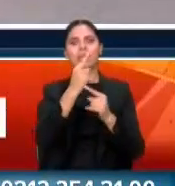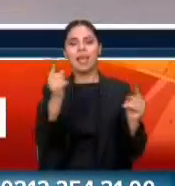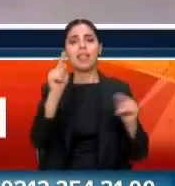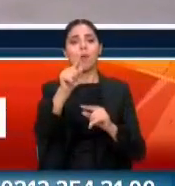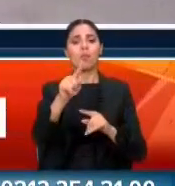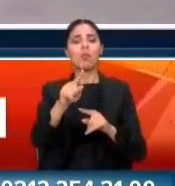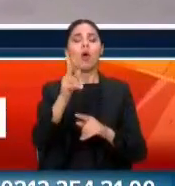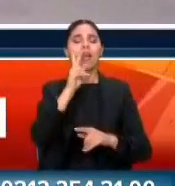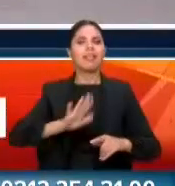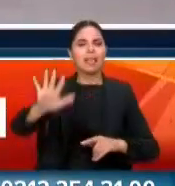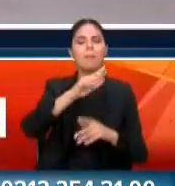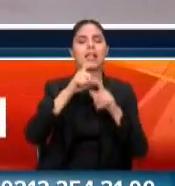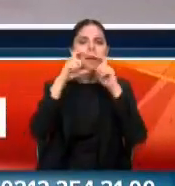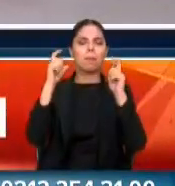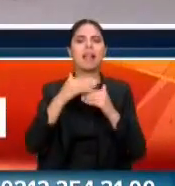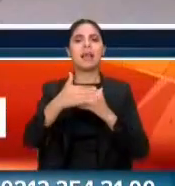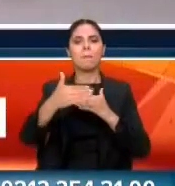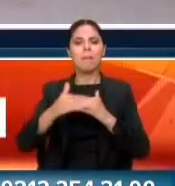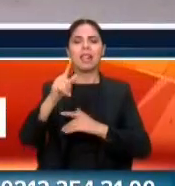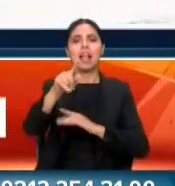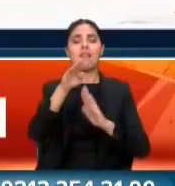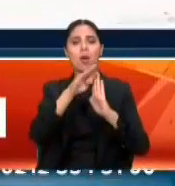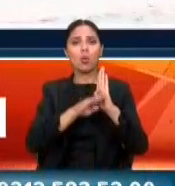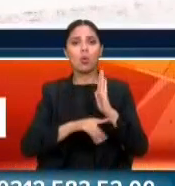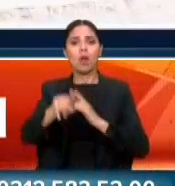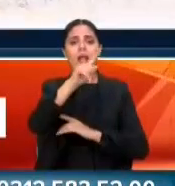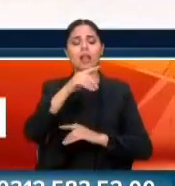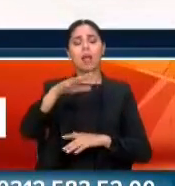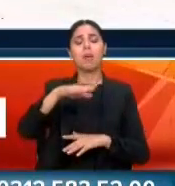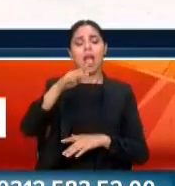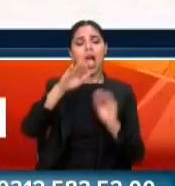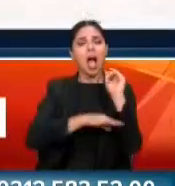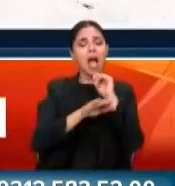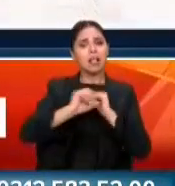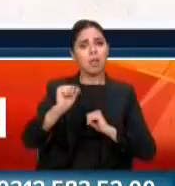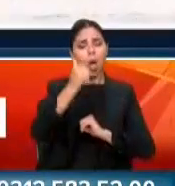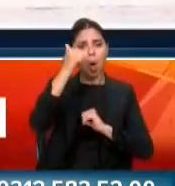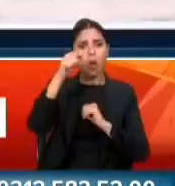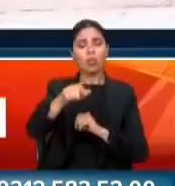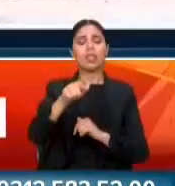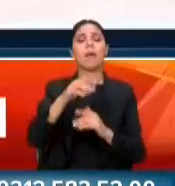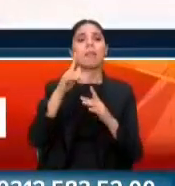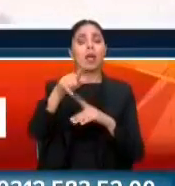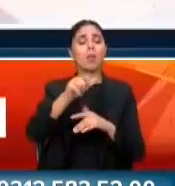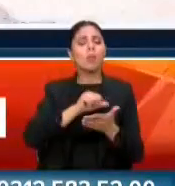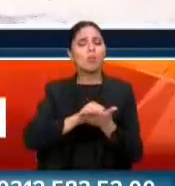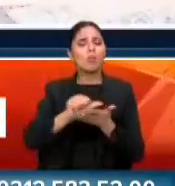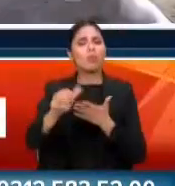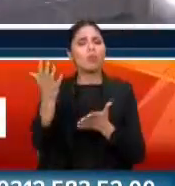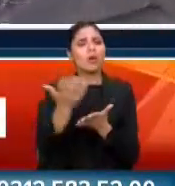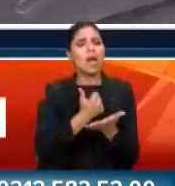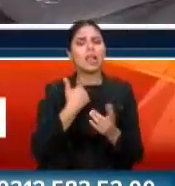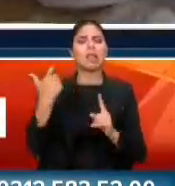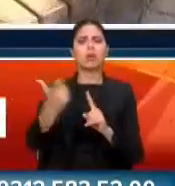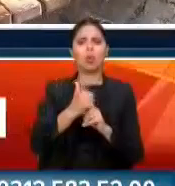maske ve mesafe ilkelerini hayatımızın merkezine yerleştirerek hem elde ettiğimiz kazanımları